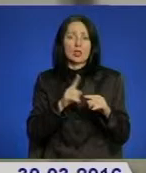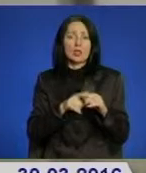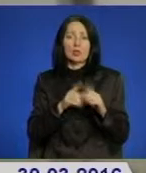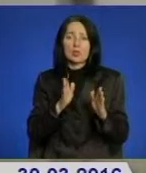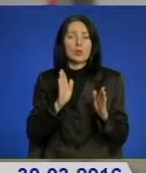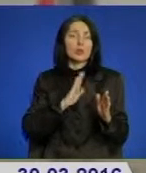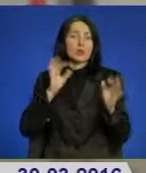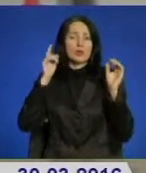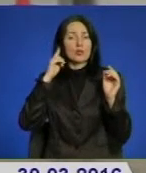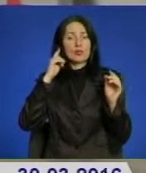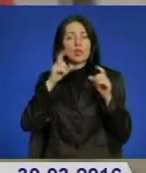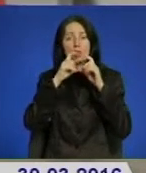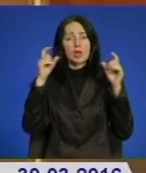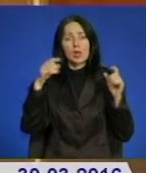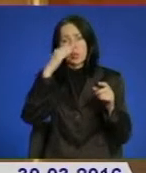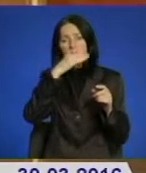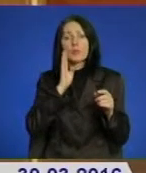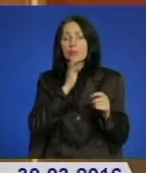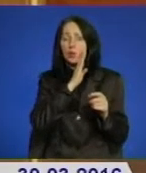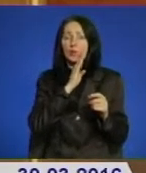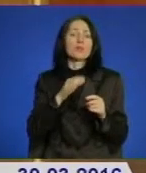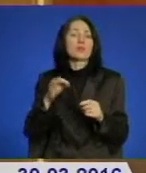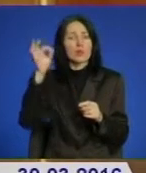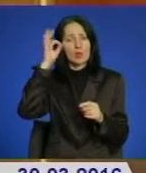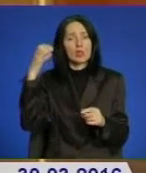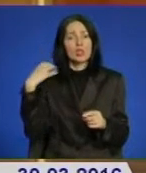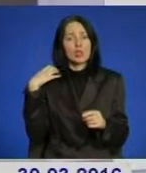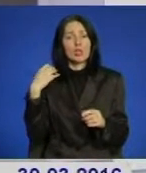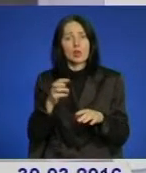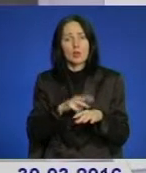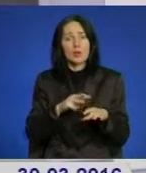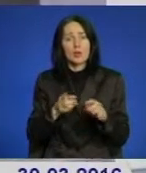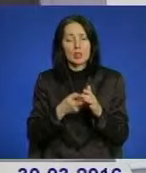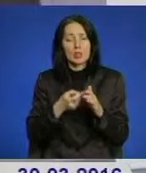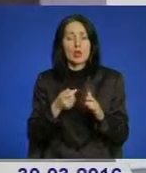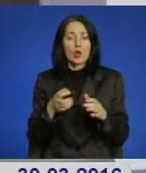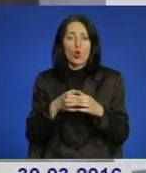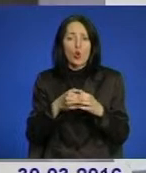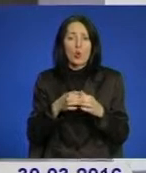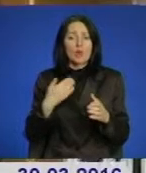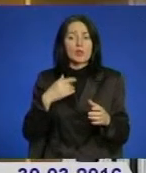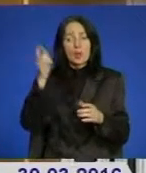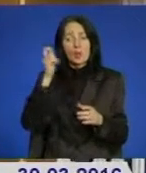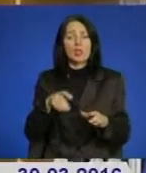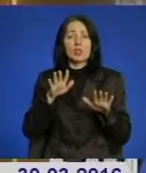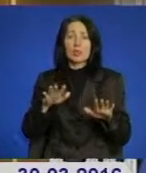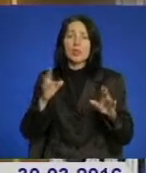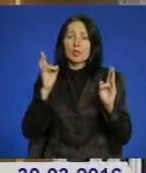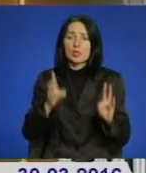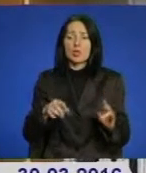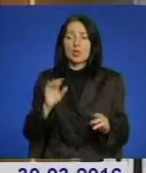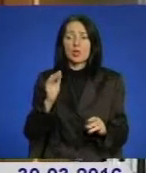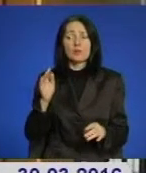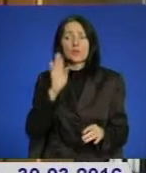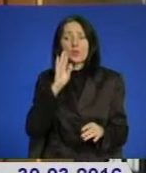пожежної служби, яким вдалося дістати дитину з води, але вона вже була без ознак життя, дитина була мертва. Була